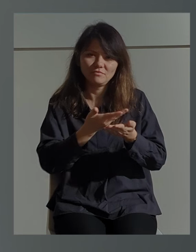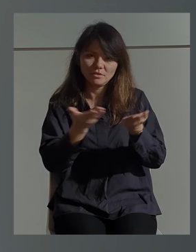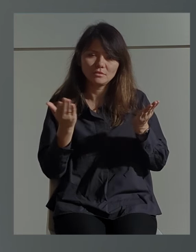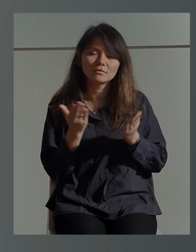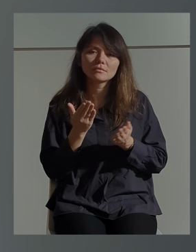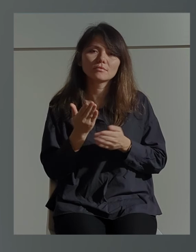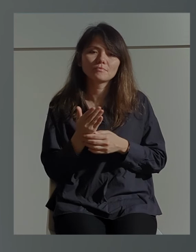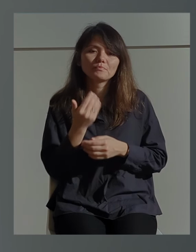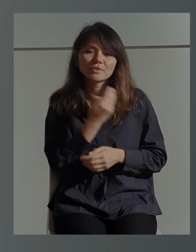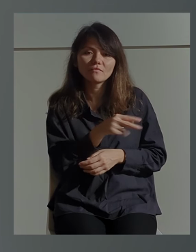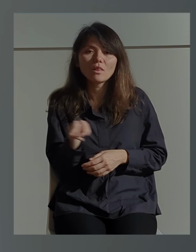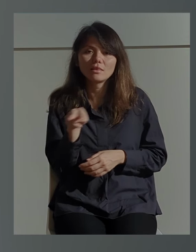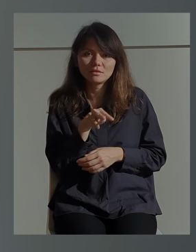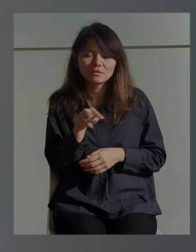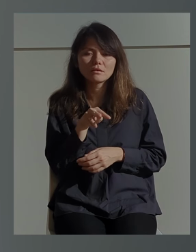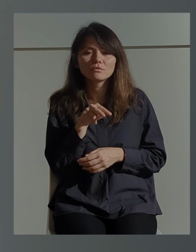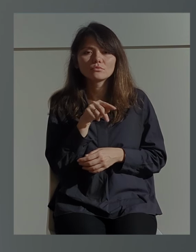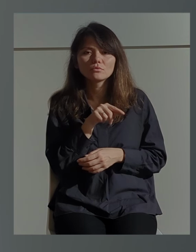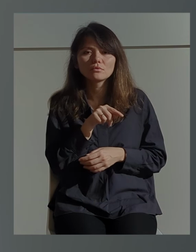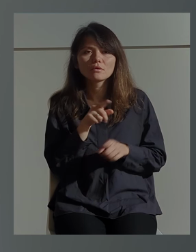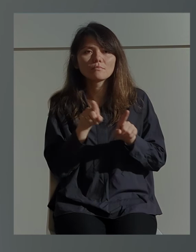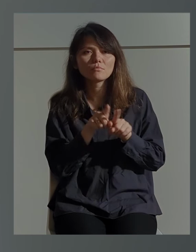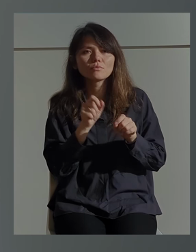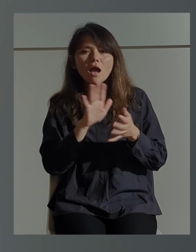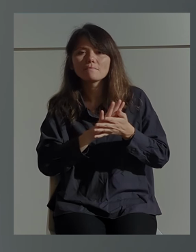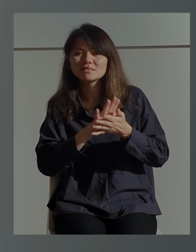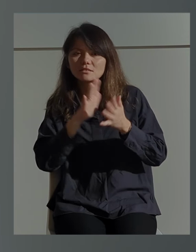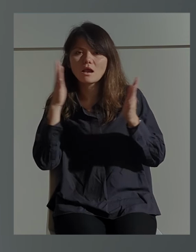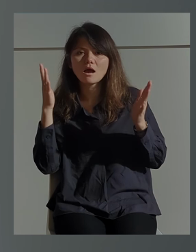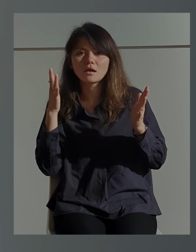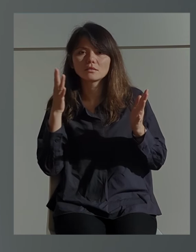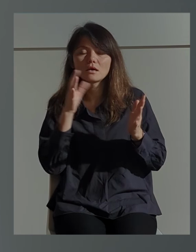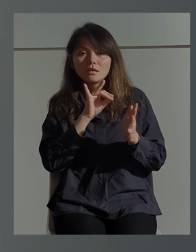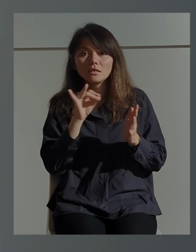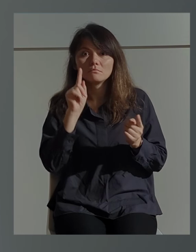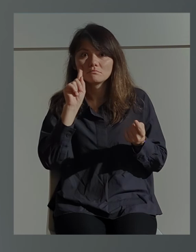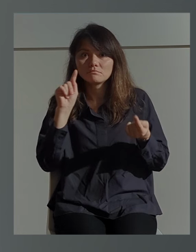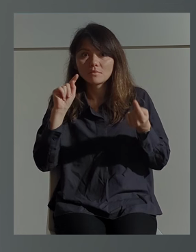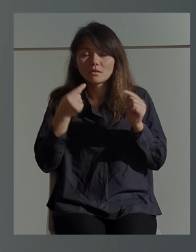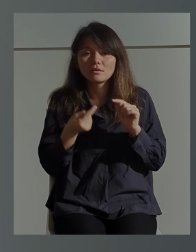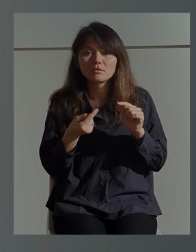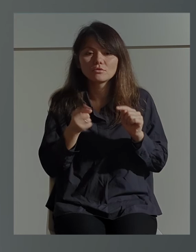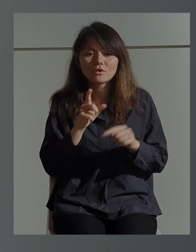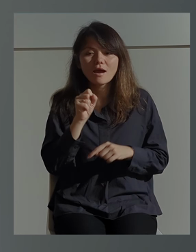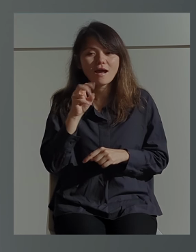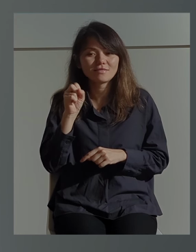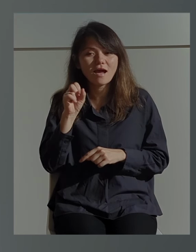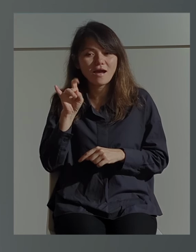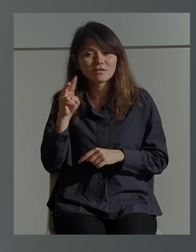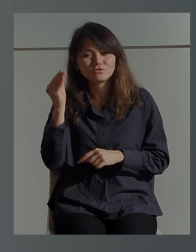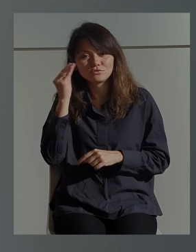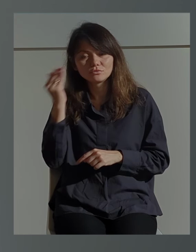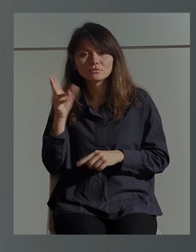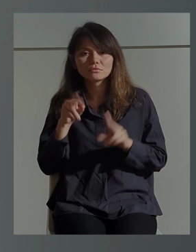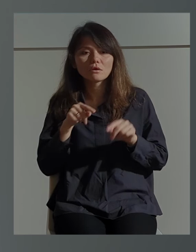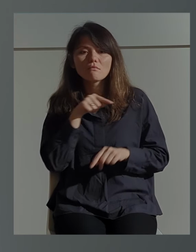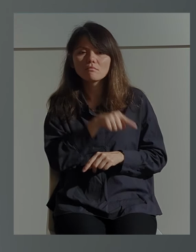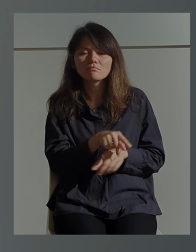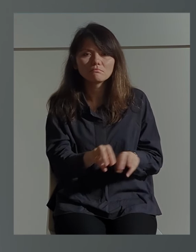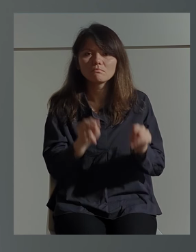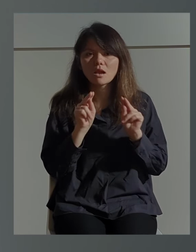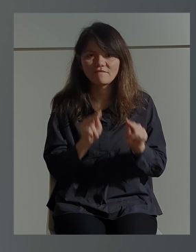его литература в этом смысле достаточно абстрактна и парадоксальным образом По мысли Ханны арент в этом смысле бесконечно